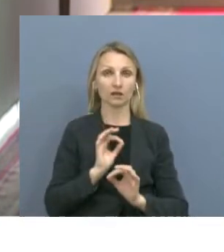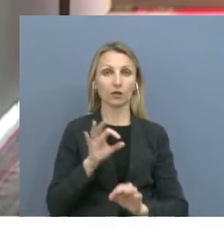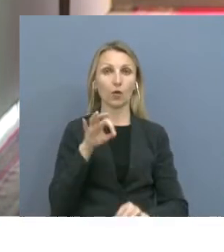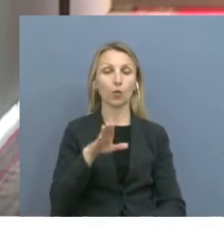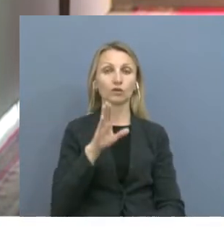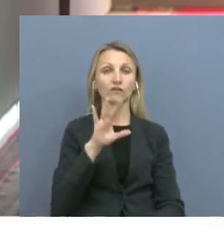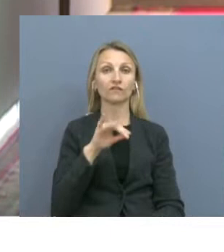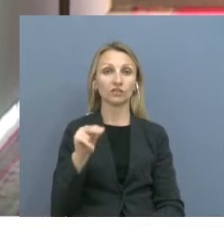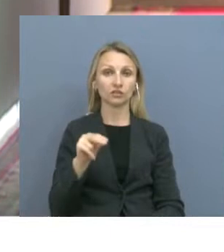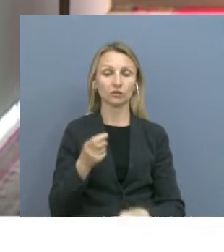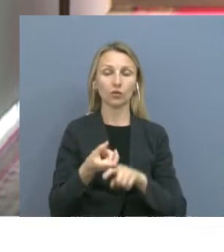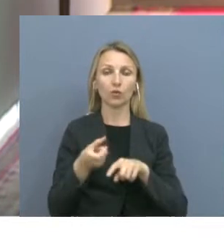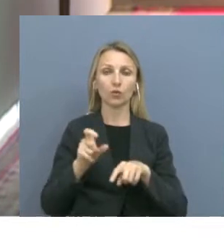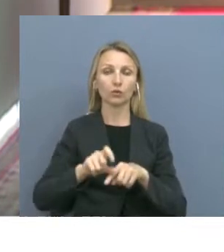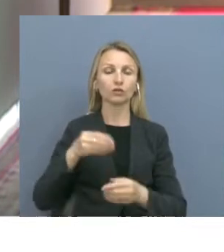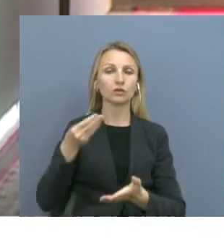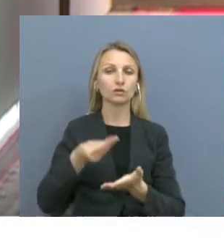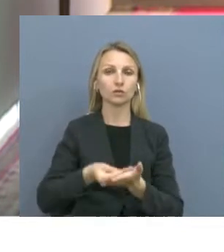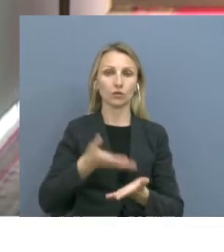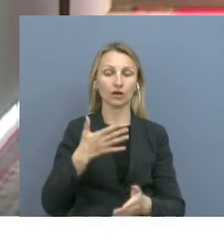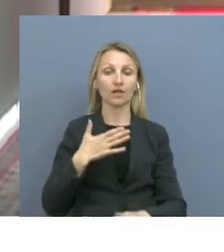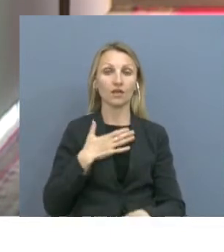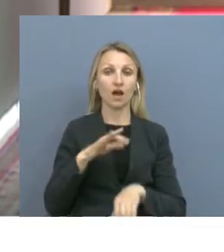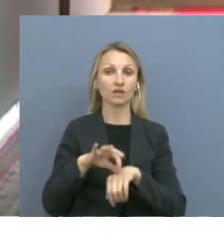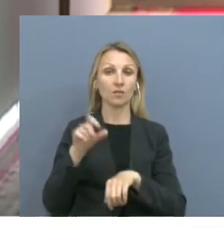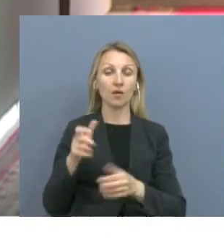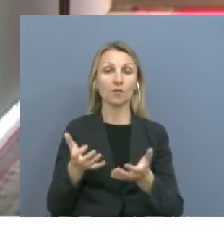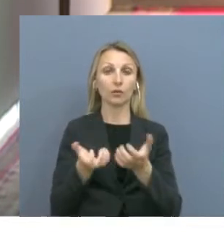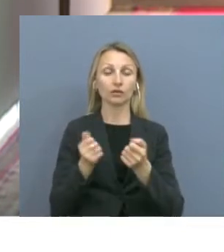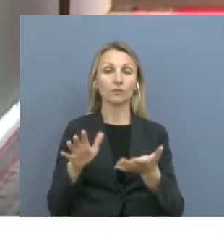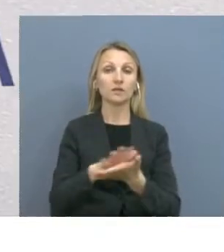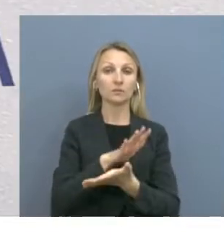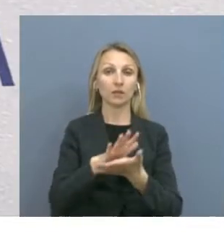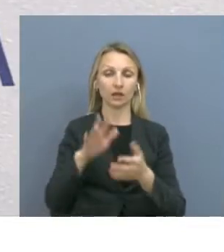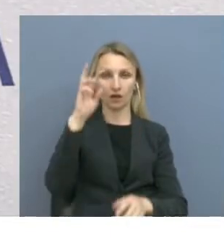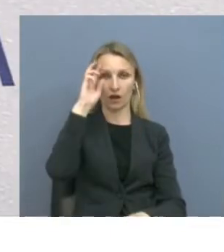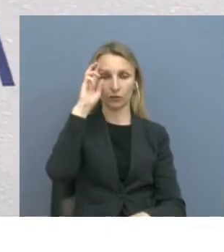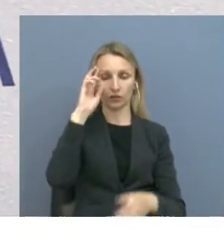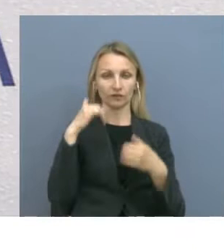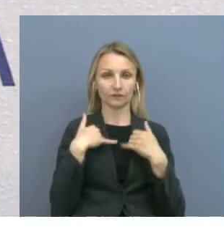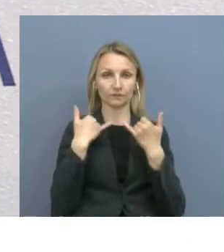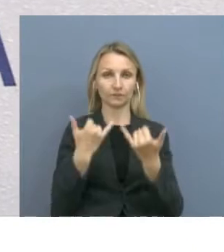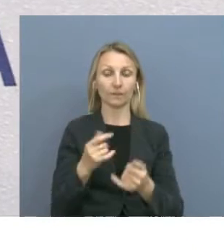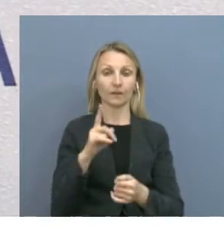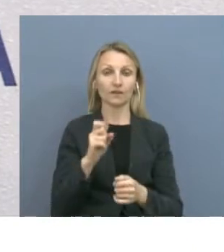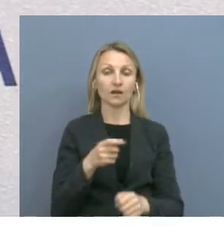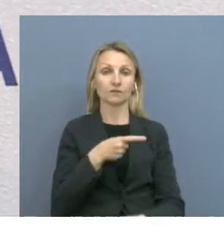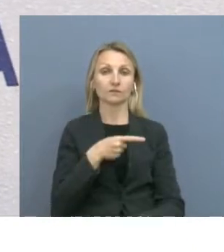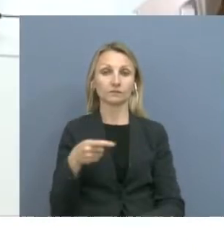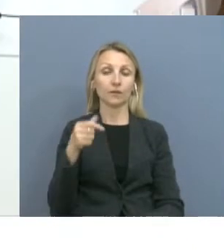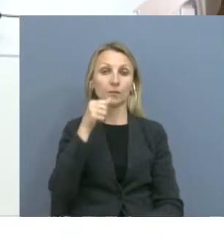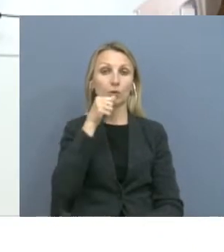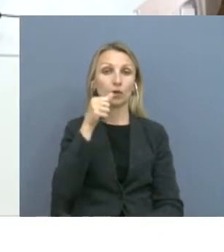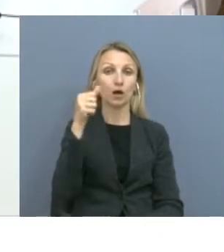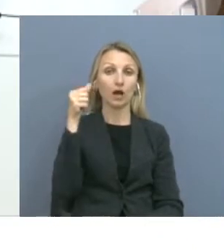ВИЧ-инфекции очень дорогостоящие. Наши больные получают за счет государства бесплатную медицину. К слову, за аналогичный период прошлого